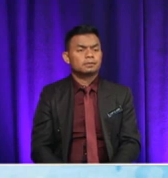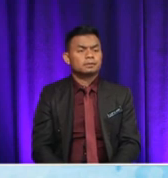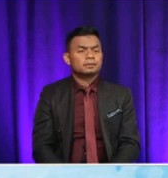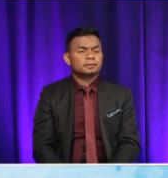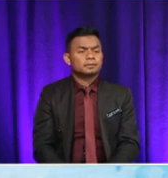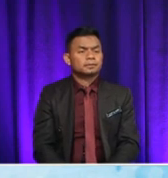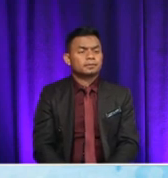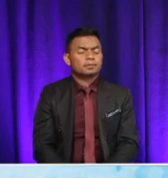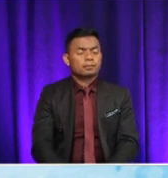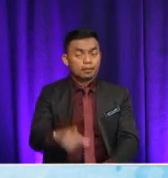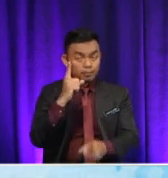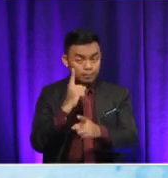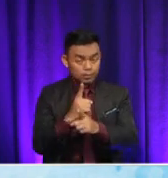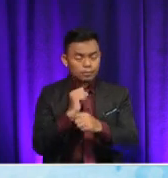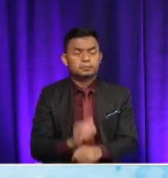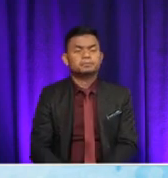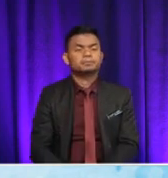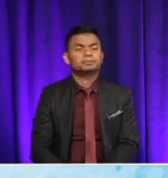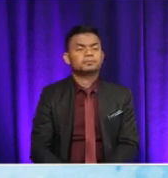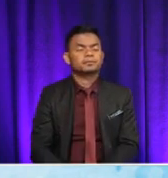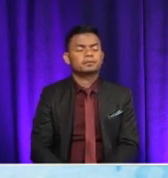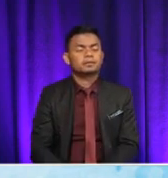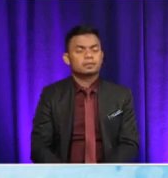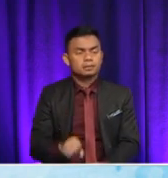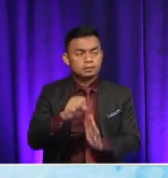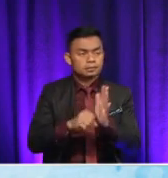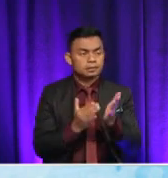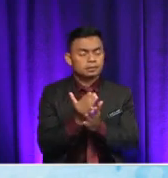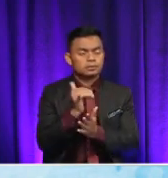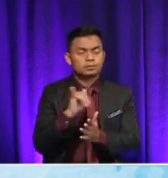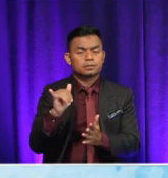Oke Betul terima kasih Oke seterusnya bacaan